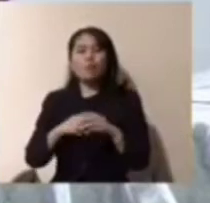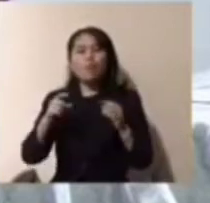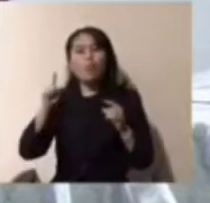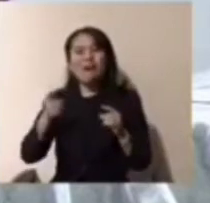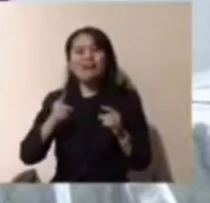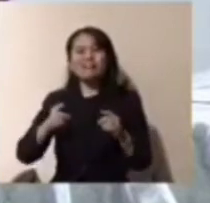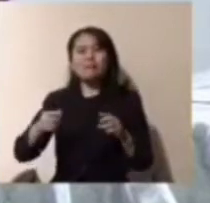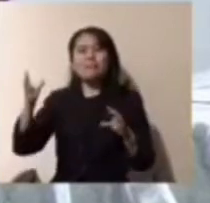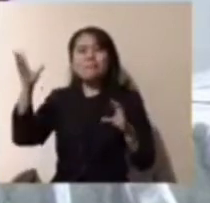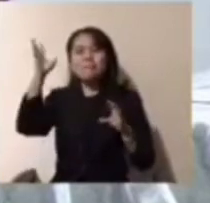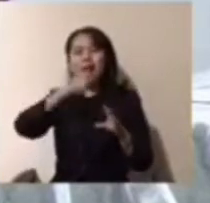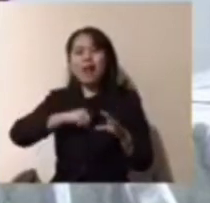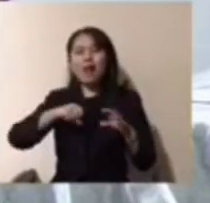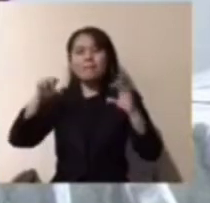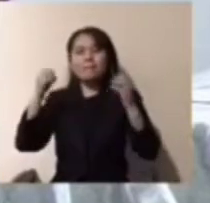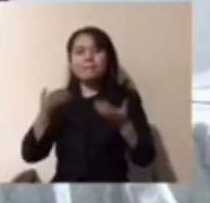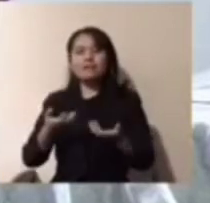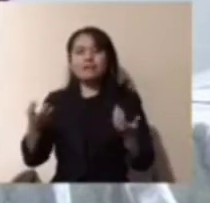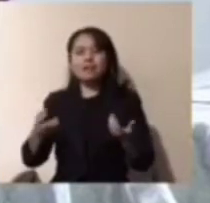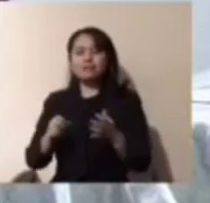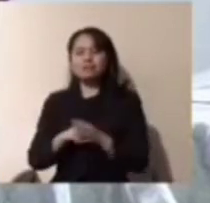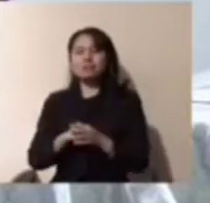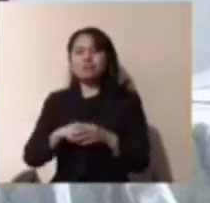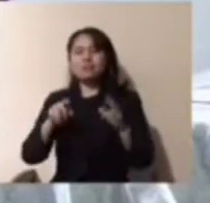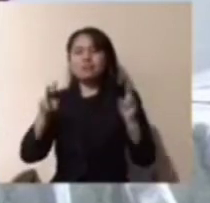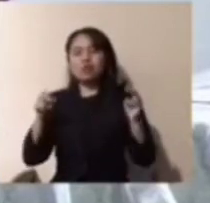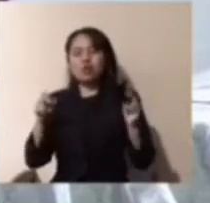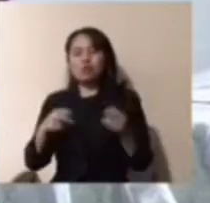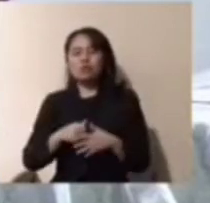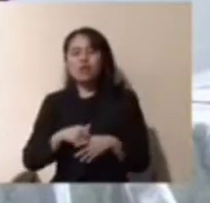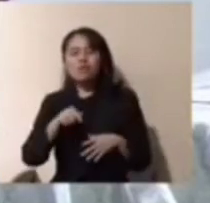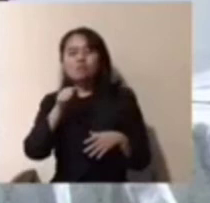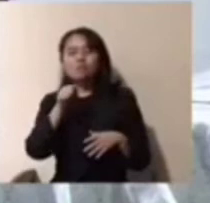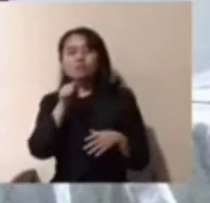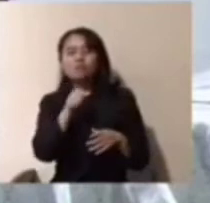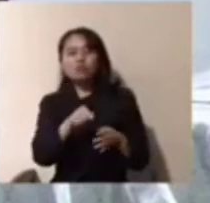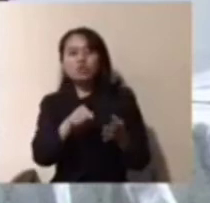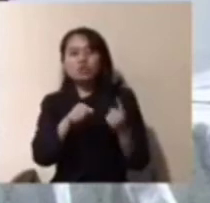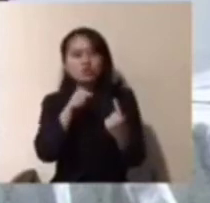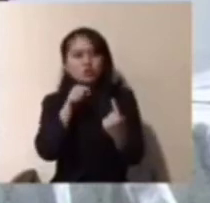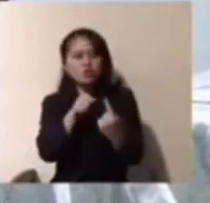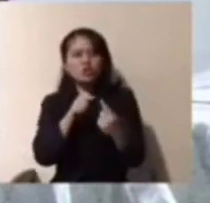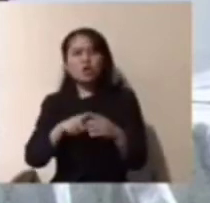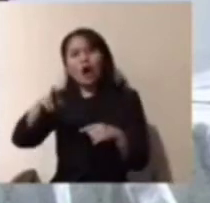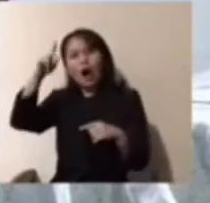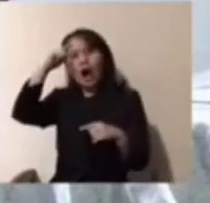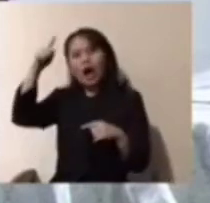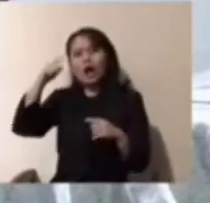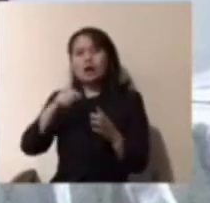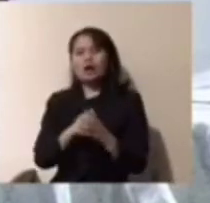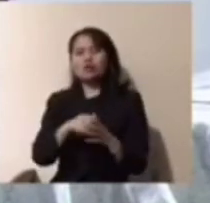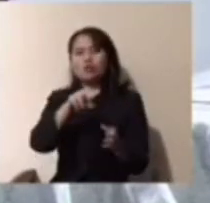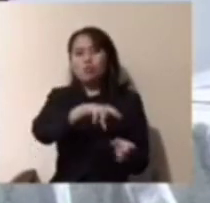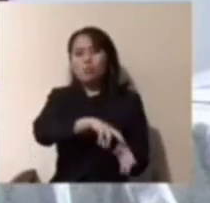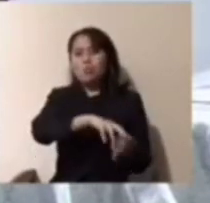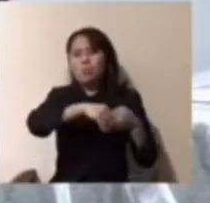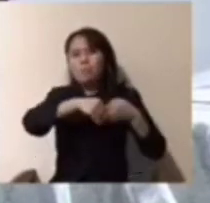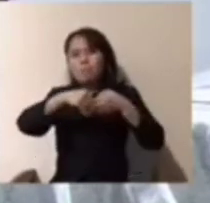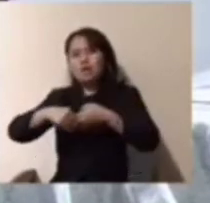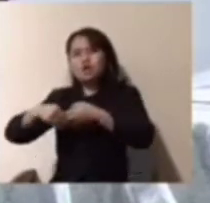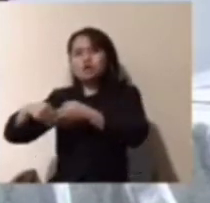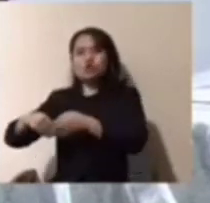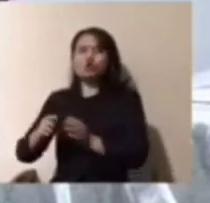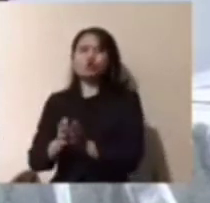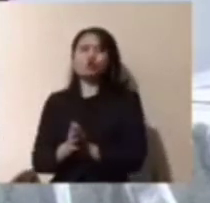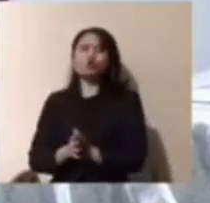Dialah Allah yang membebaskan umat dari perbudakan dan menuntunnya